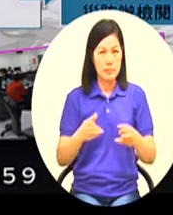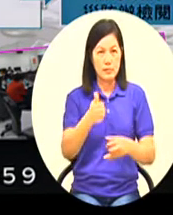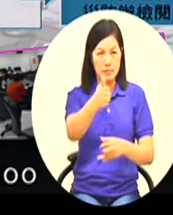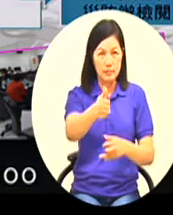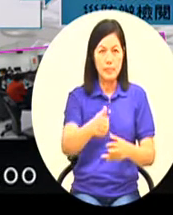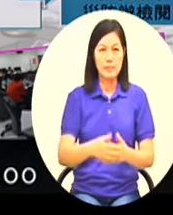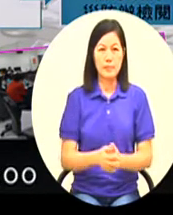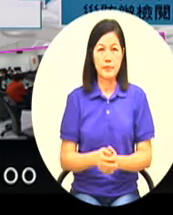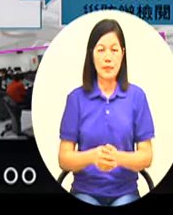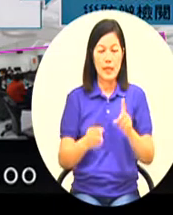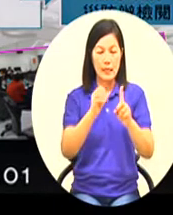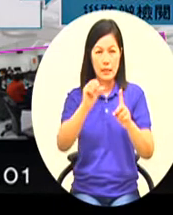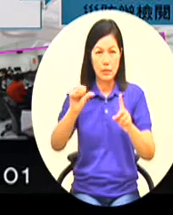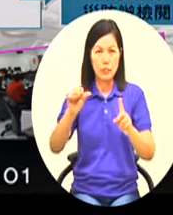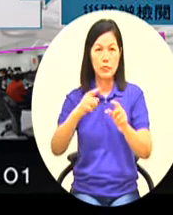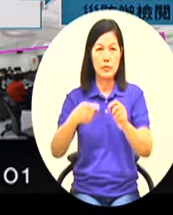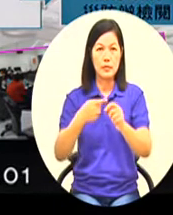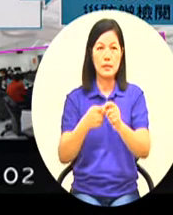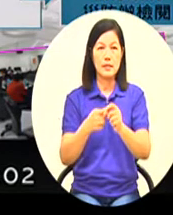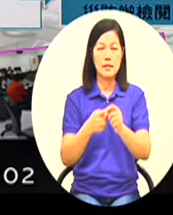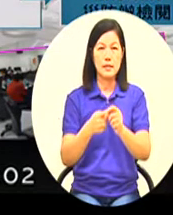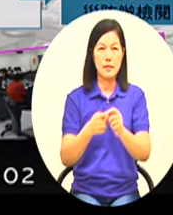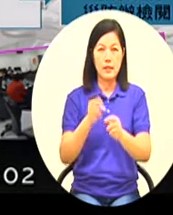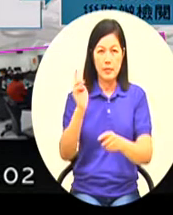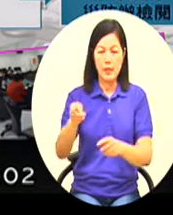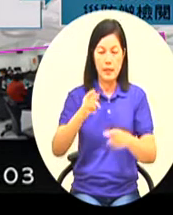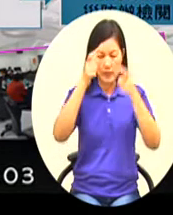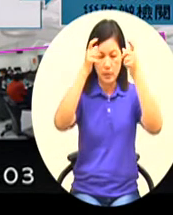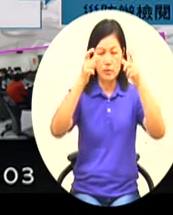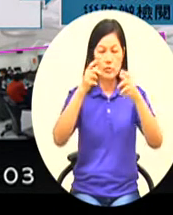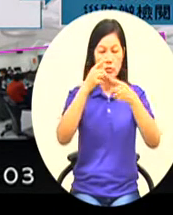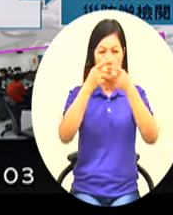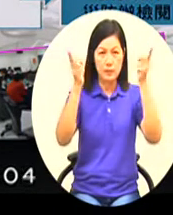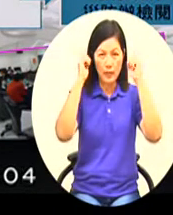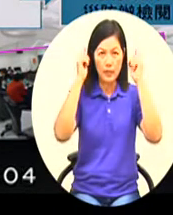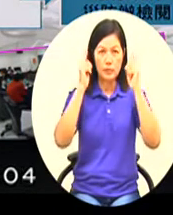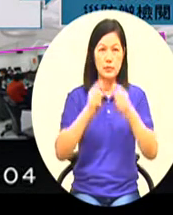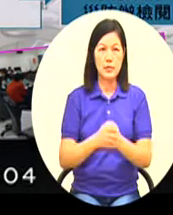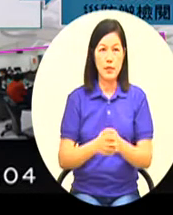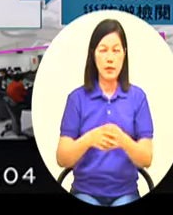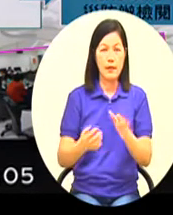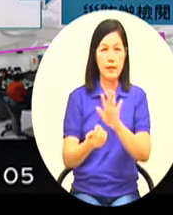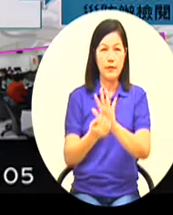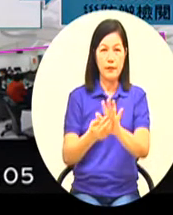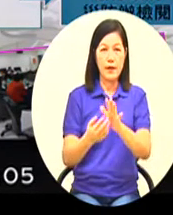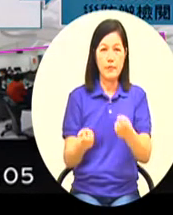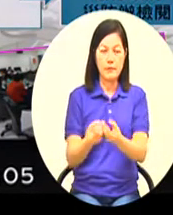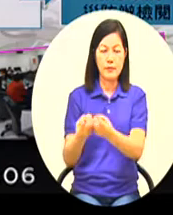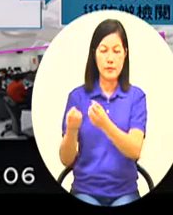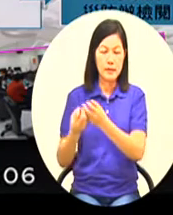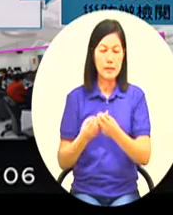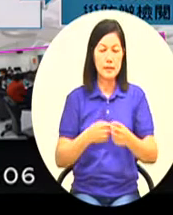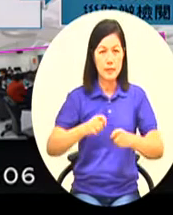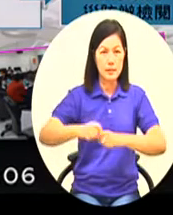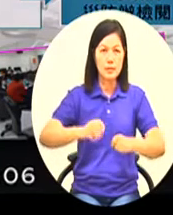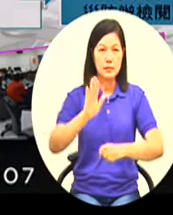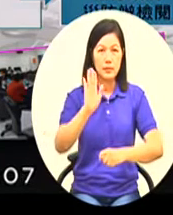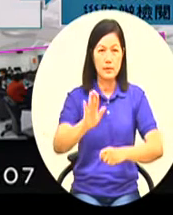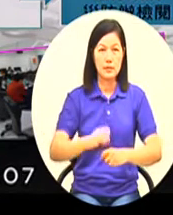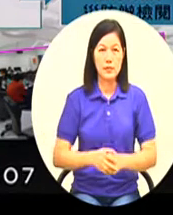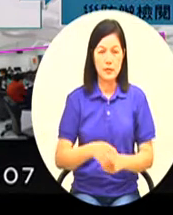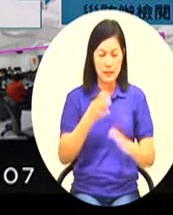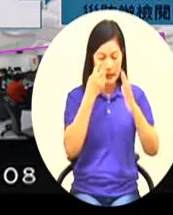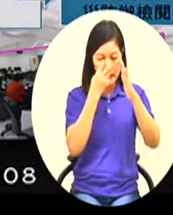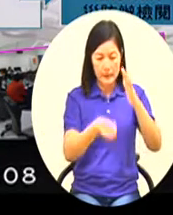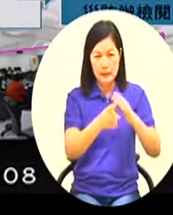为。105年委请高雄大学以本市地区灾害防救计划灾害潜势特性等进行勘查评